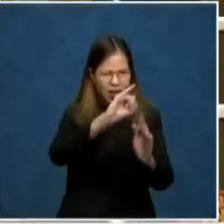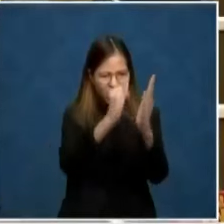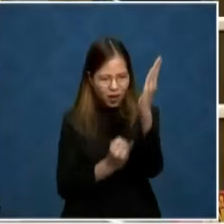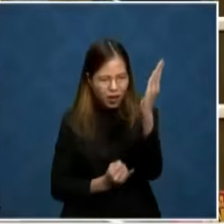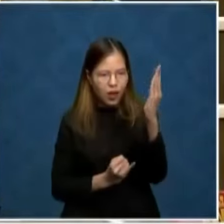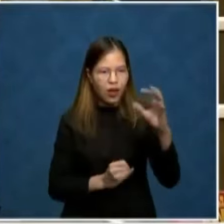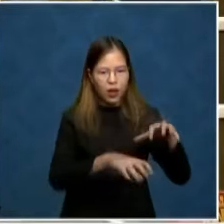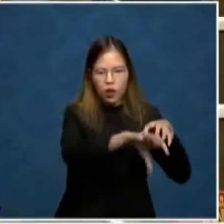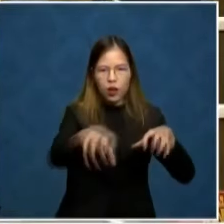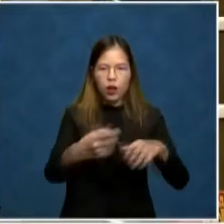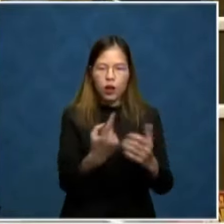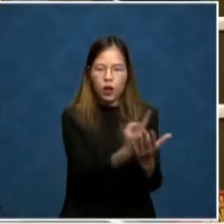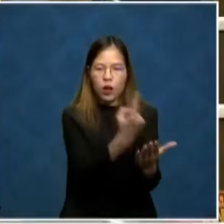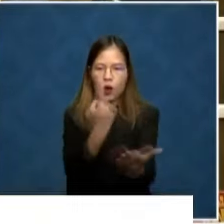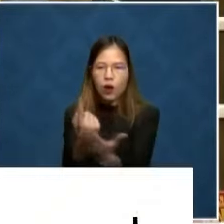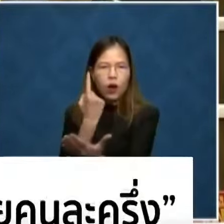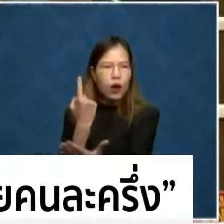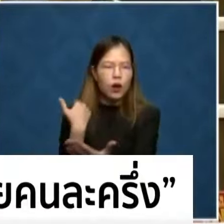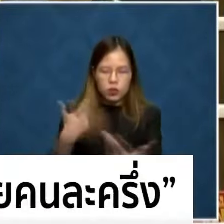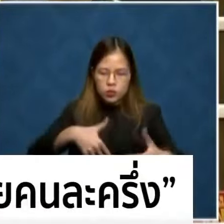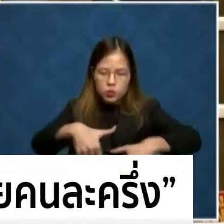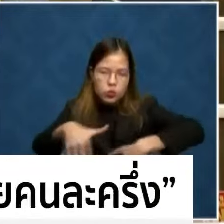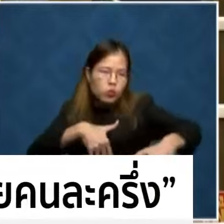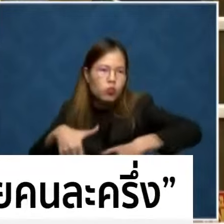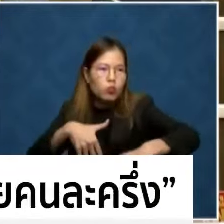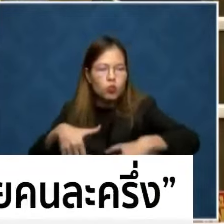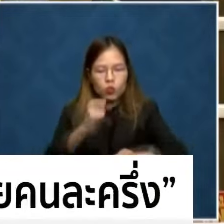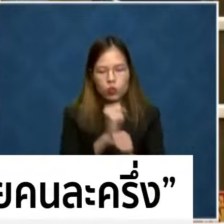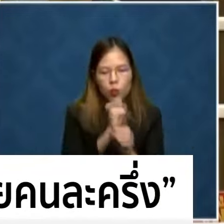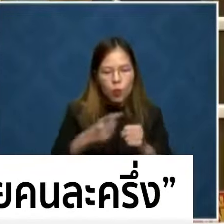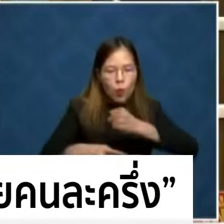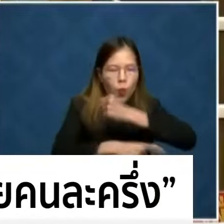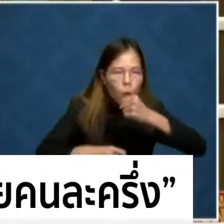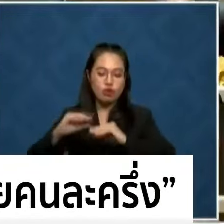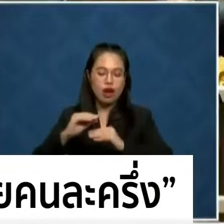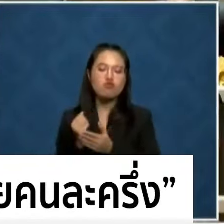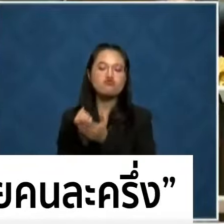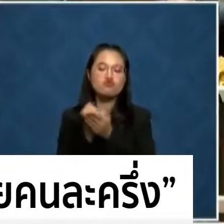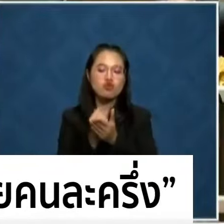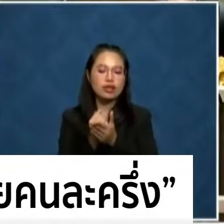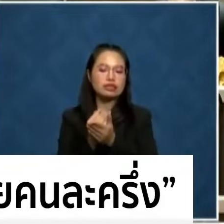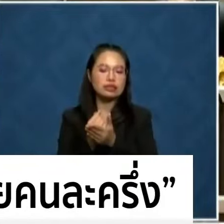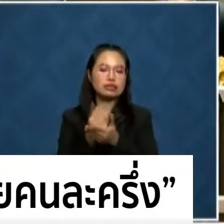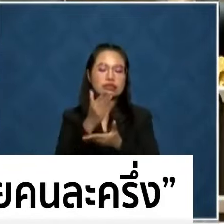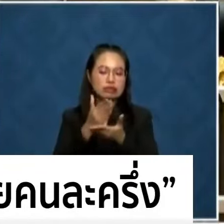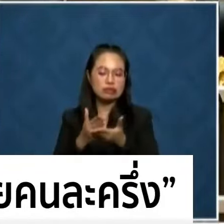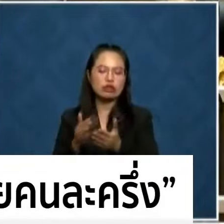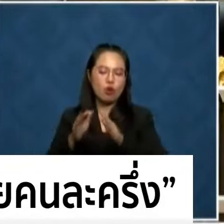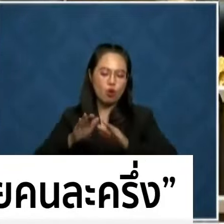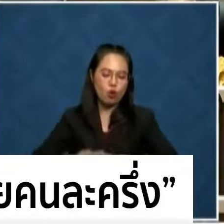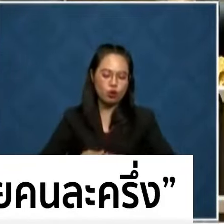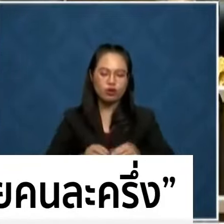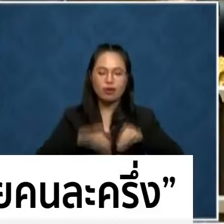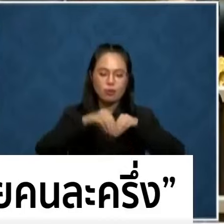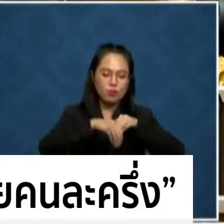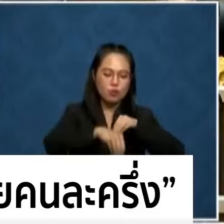างเช่นส.ส.อ่างทองภูมิใจไทยคุณกรวีปริศนานันทกุลหารือโครงการเกี่ยวกับปุ๋ยคนละครึ่งนะครับว่าเป็นโ